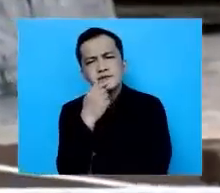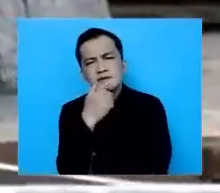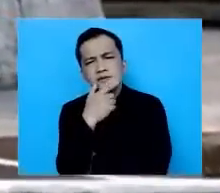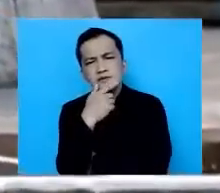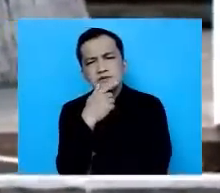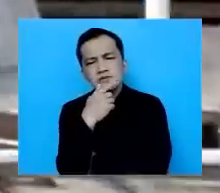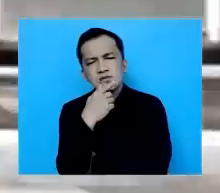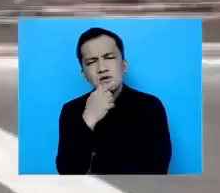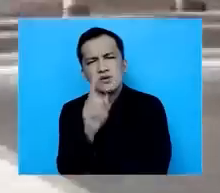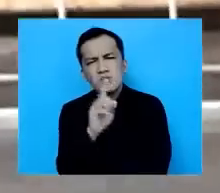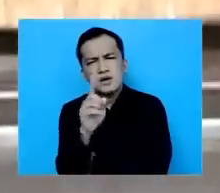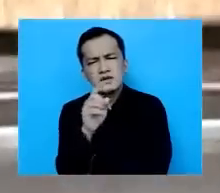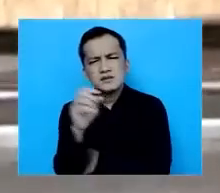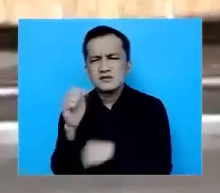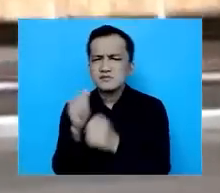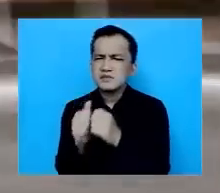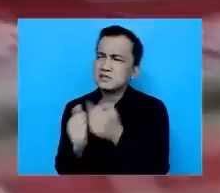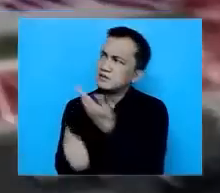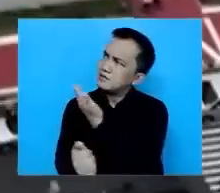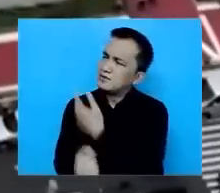ano pa yung saysay nito?